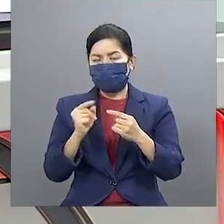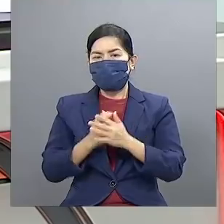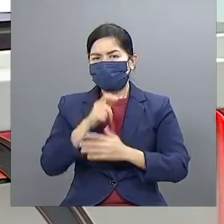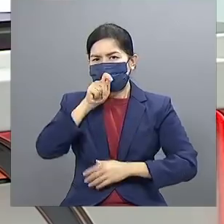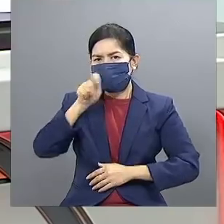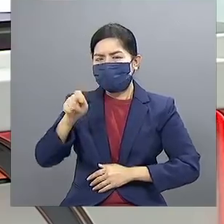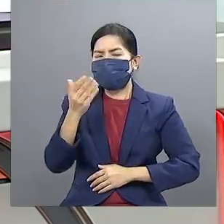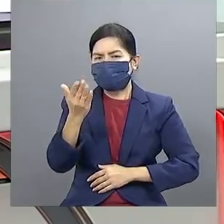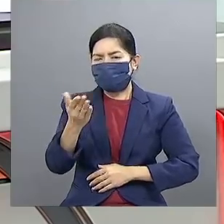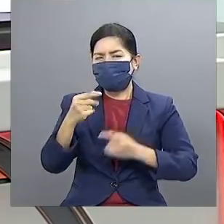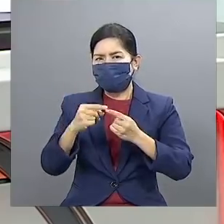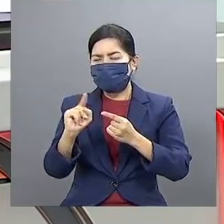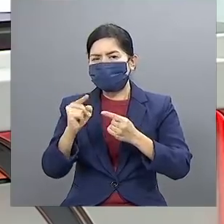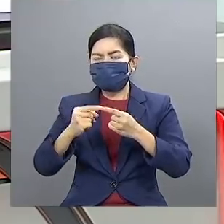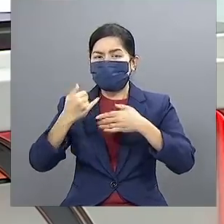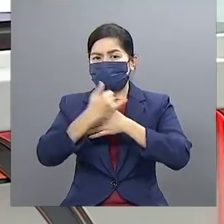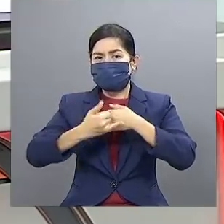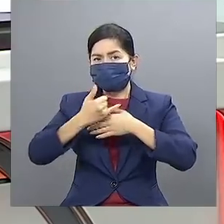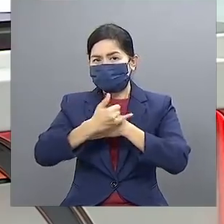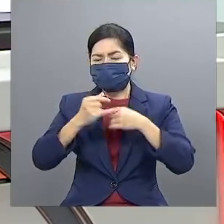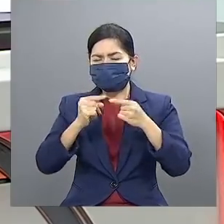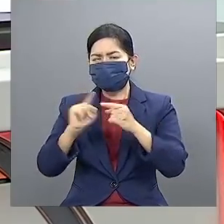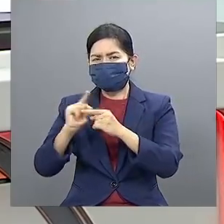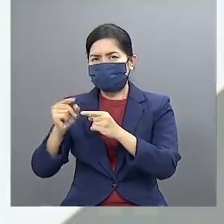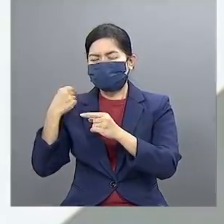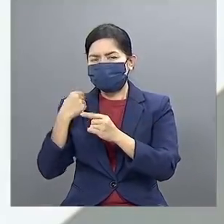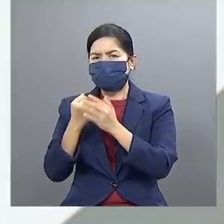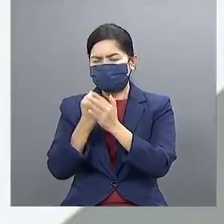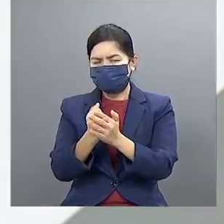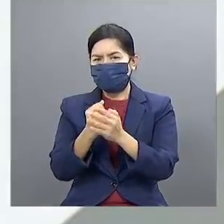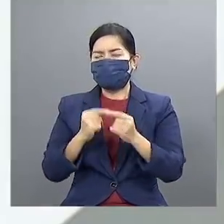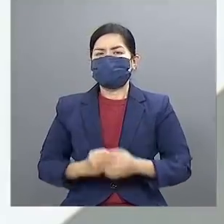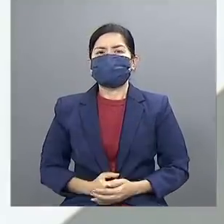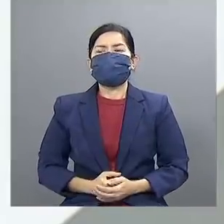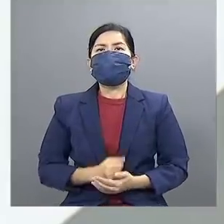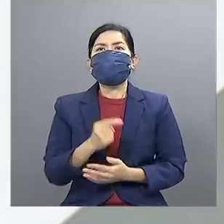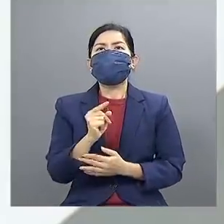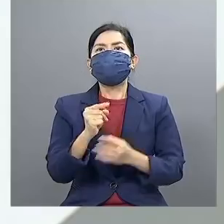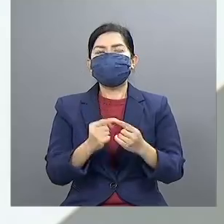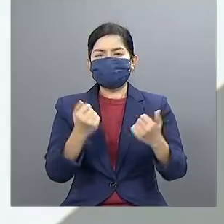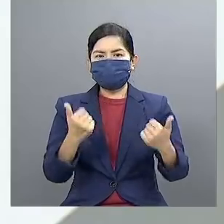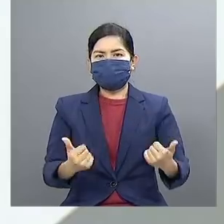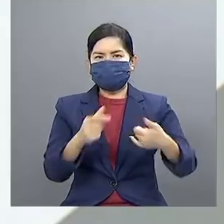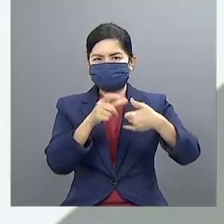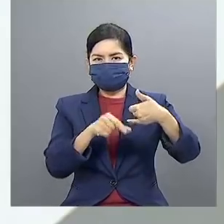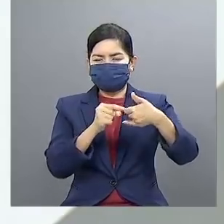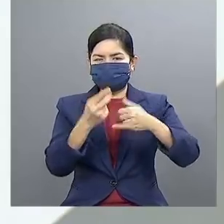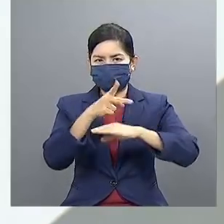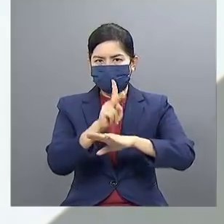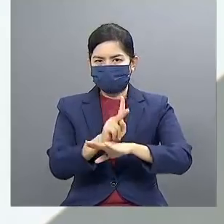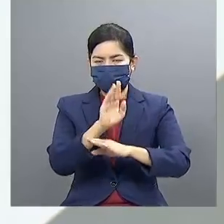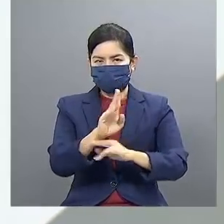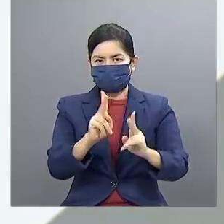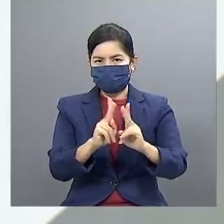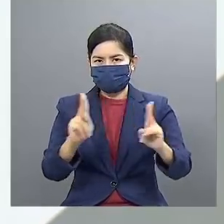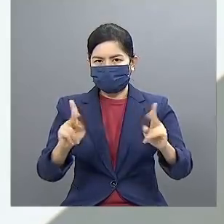ที่เกิดเหตุโจมตีสถานีรถไฟจนมีผู้เสียชีวิตจำนวนมากค่ะขณะที่ประธานคณะกรรมการยุโรปก็เดินทางเยือนยูเครนครั้งแร